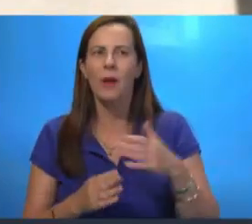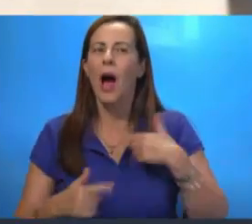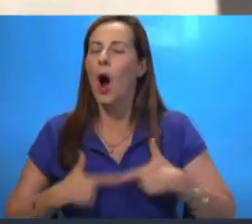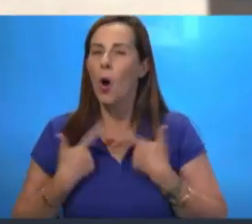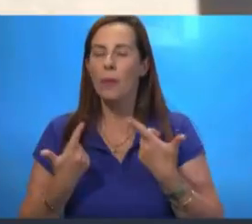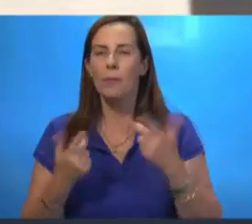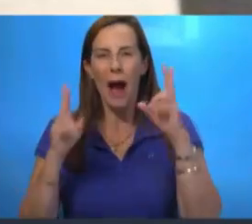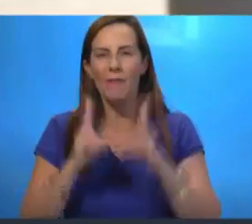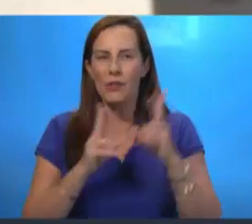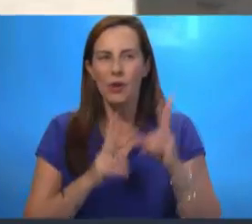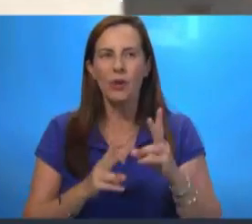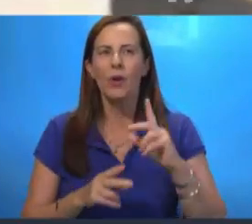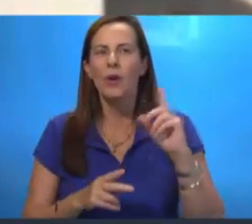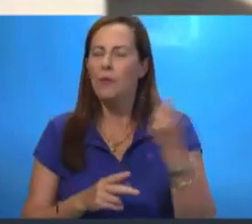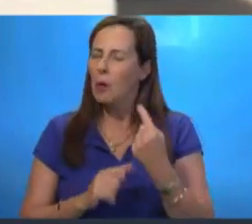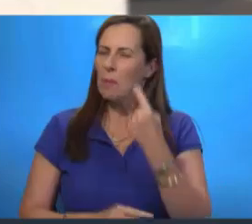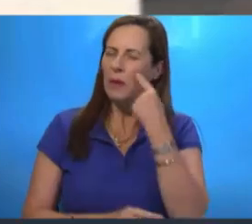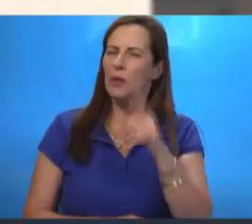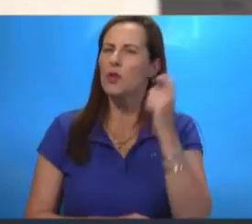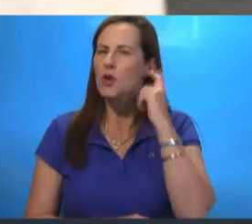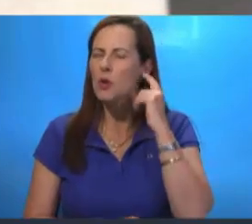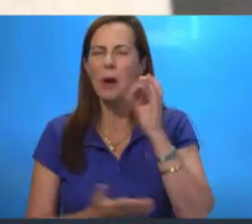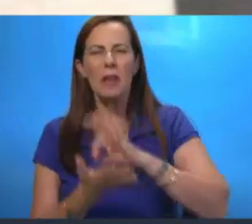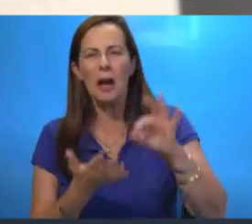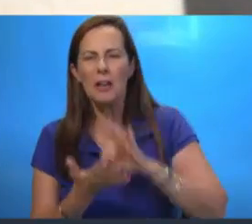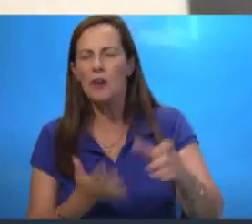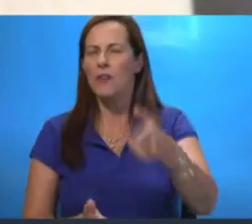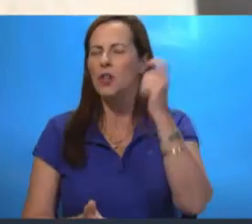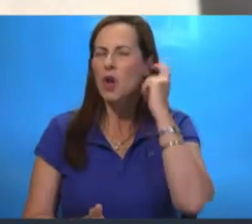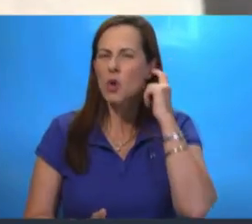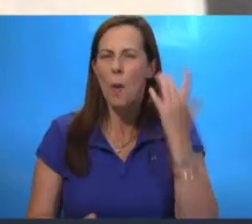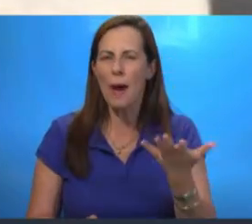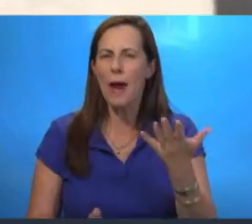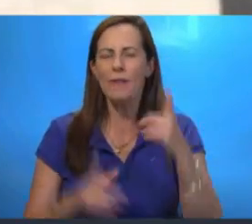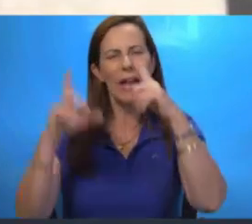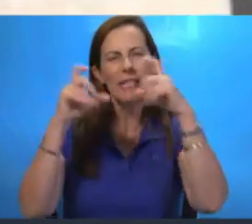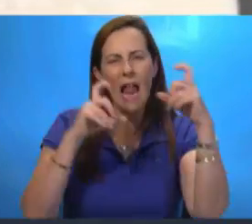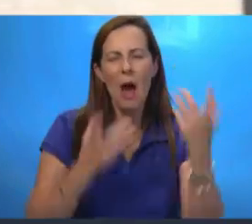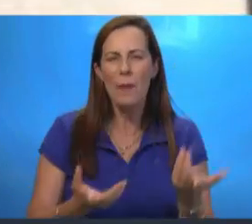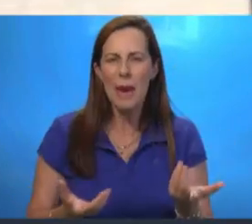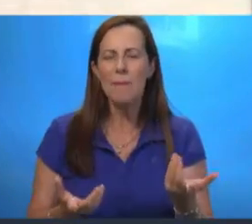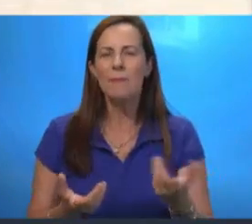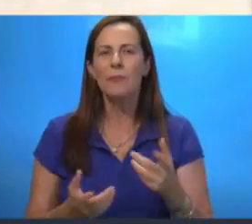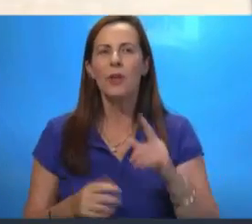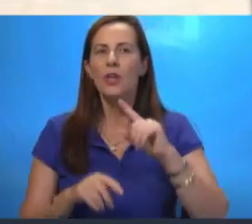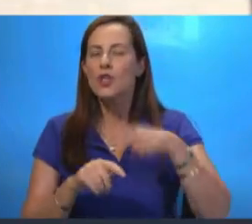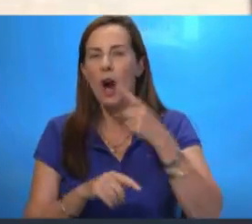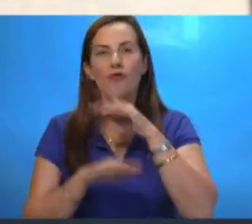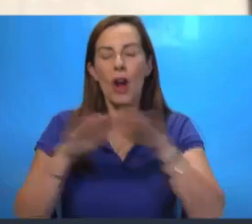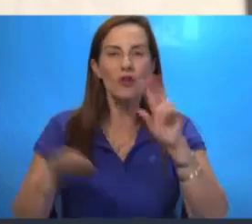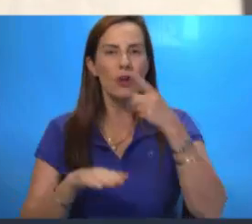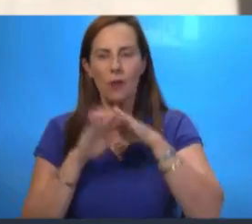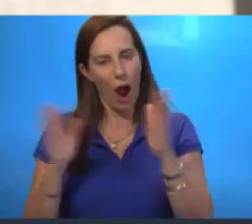בהפוגות וכולם מתפעלים ואתה שומע את הכתבים ואת הצלמים, שעה כבר שקט, שעתיים,